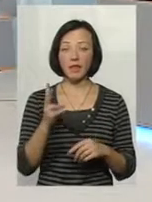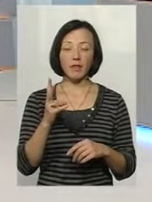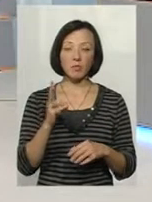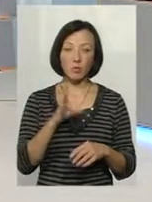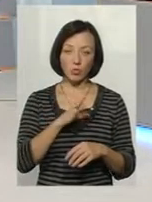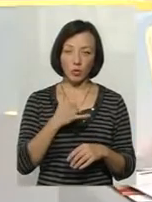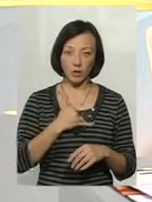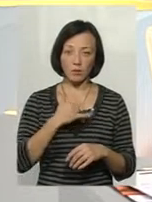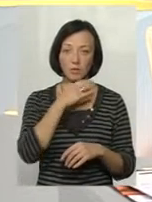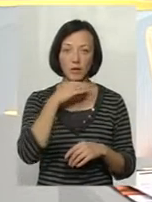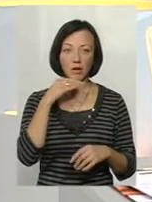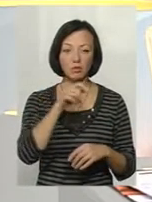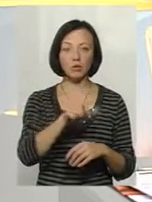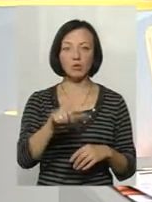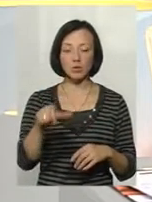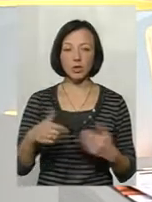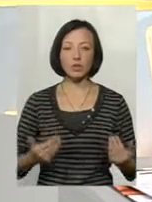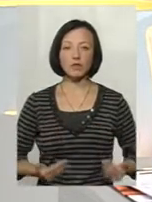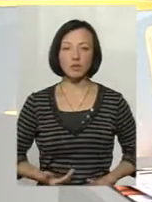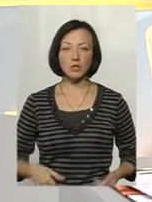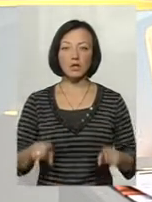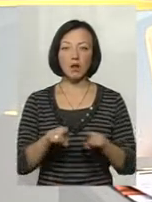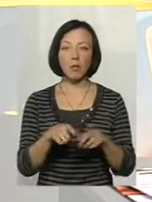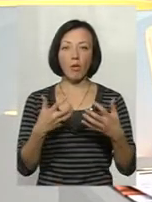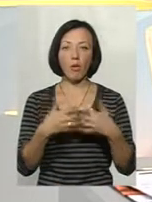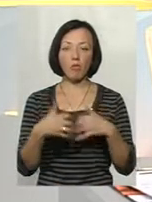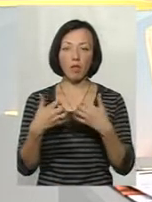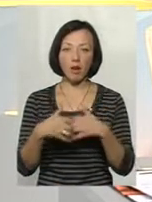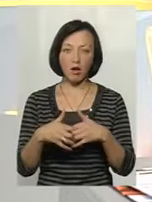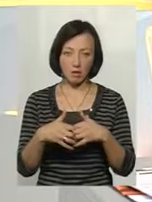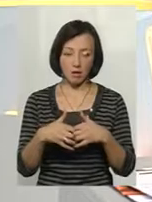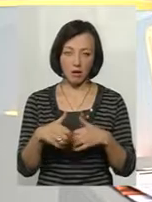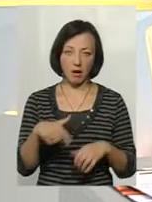в нас багато людей живуть з таким обладнанням.